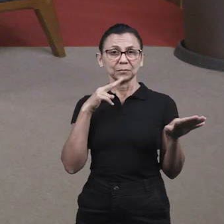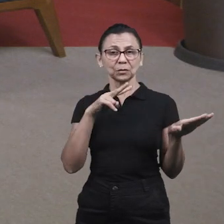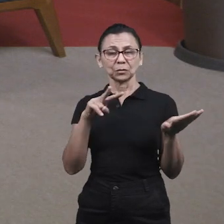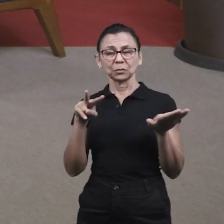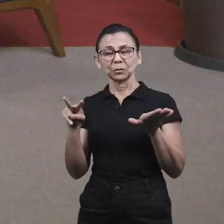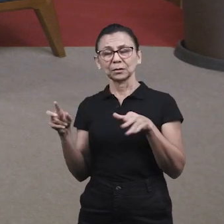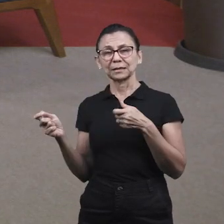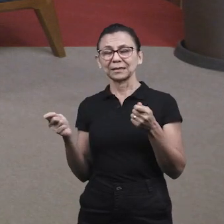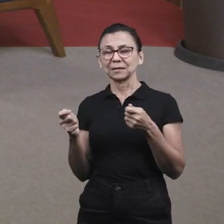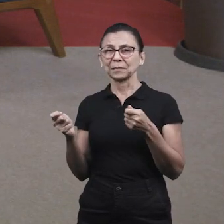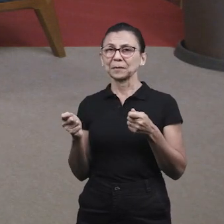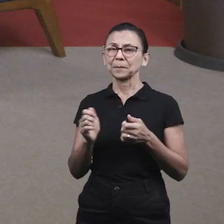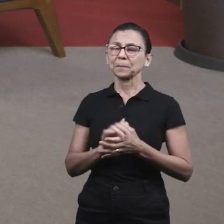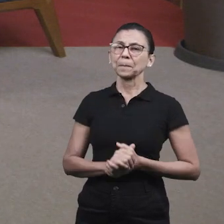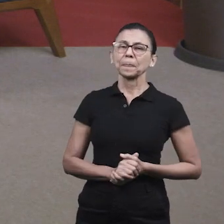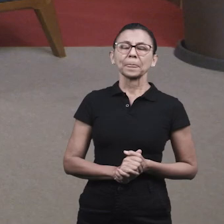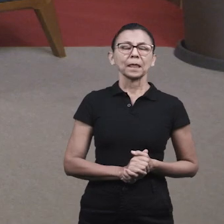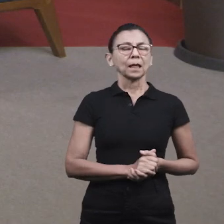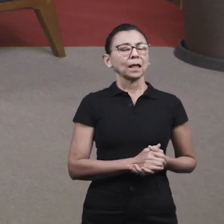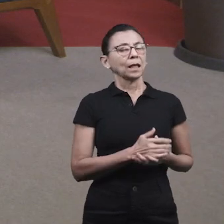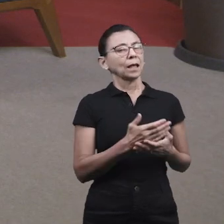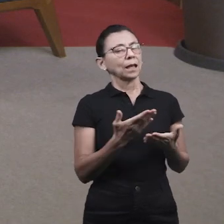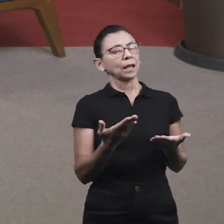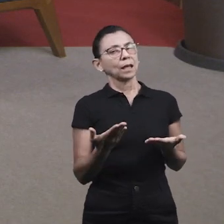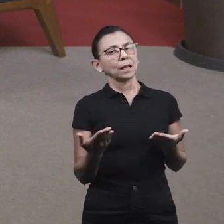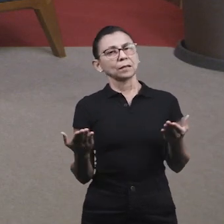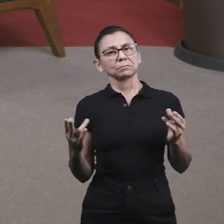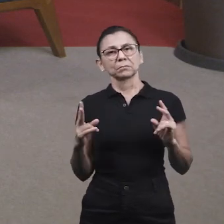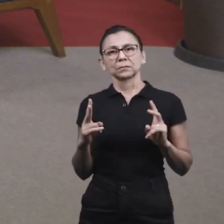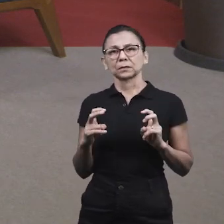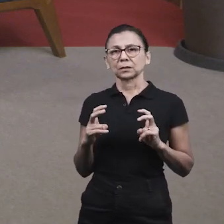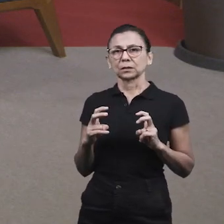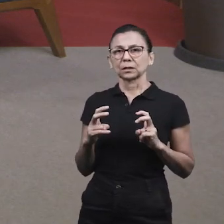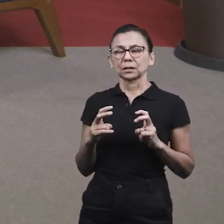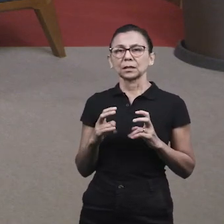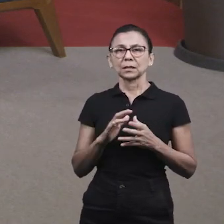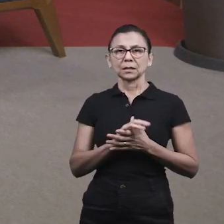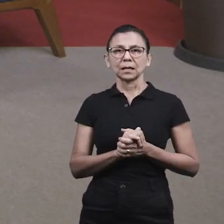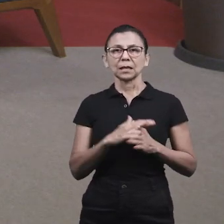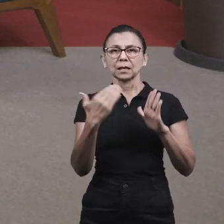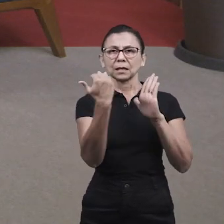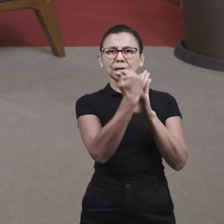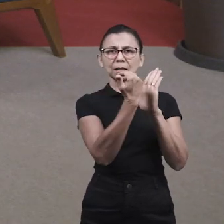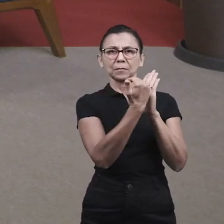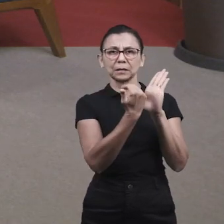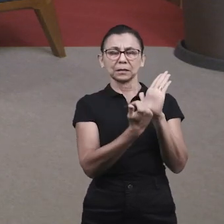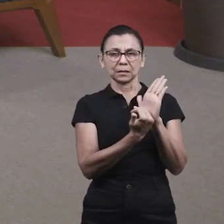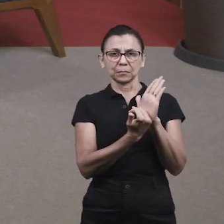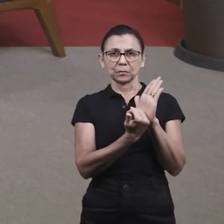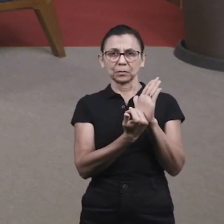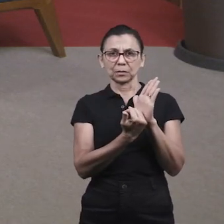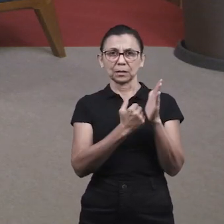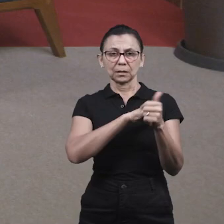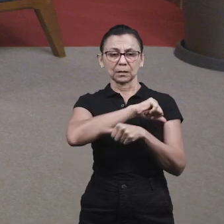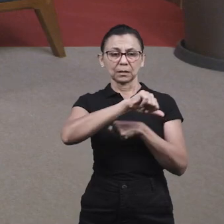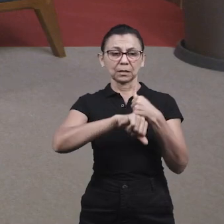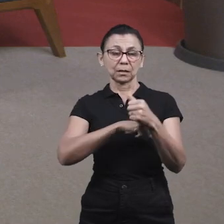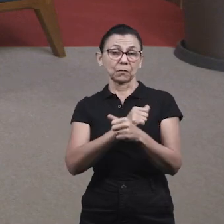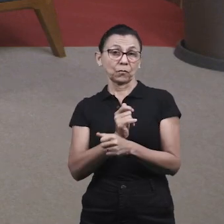programmation. Et nous allons avoir tout le plaisir de lire ici au volet Leçons du Manaïm, toutes les semaines.